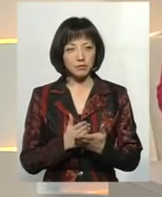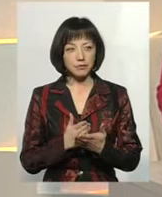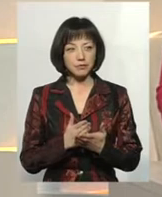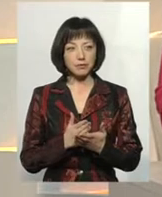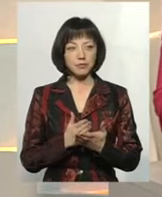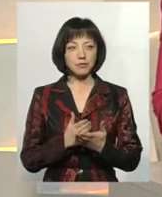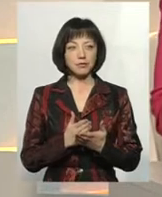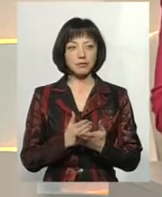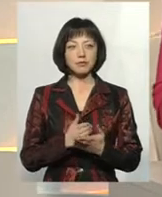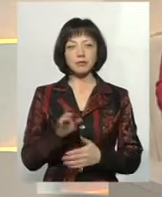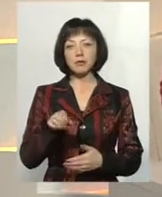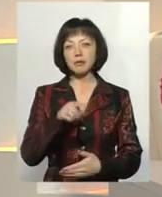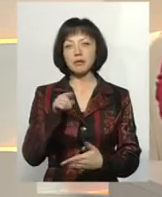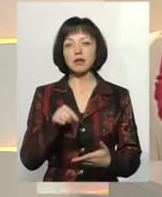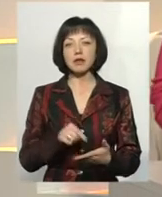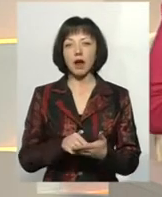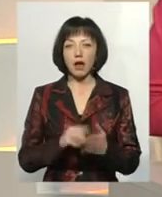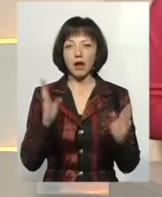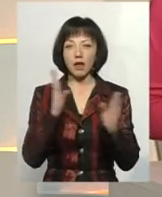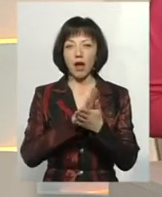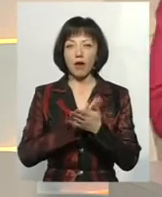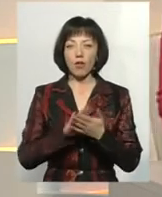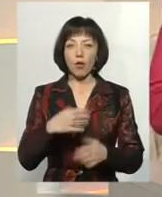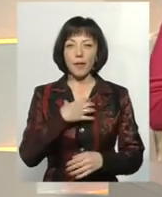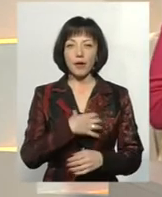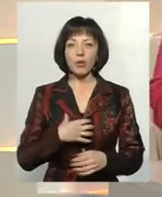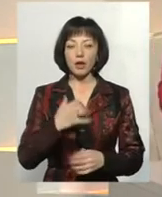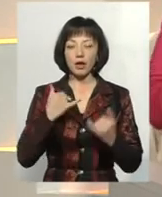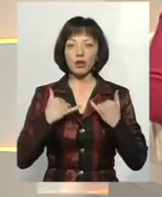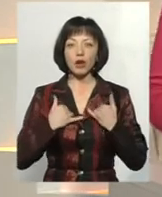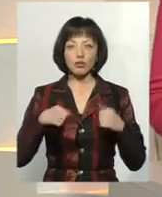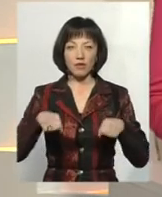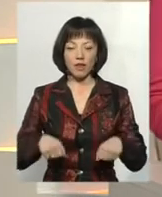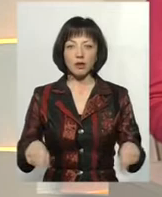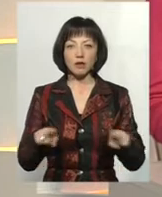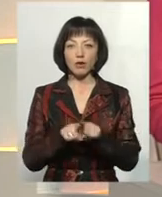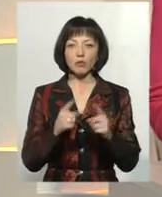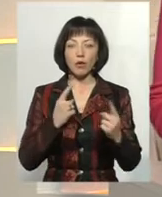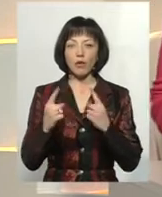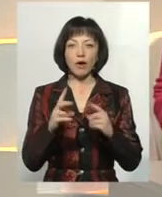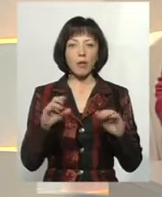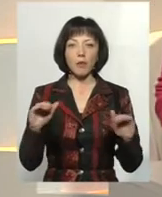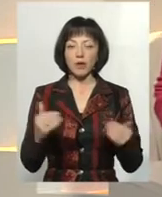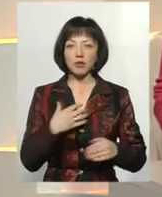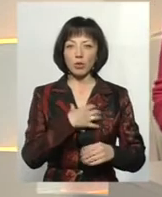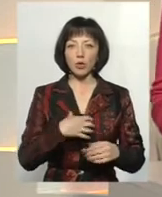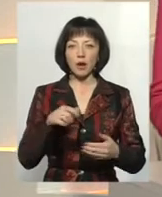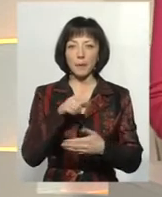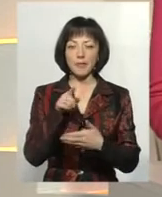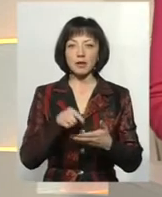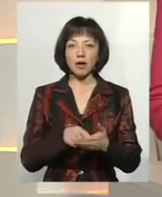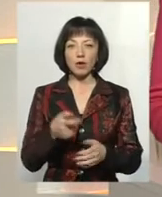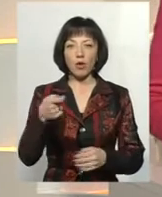Чи є питання екології пріоритетним для нашої влади? А також поговоримо про не менш актуальне питання –